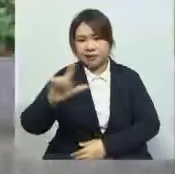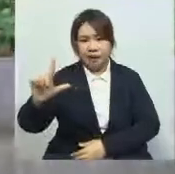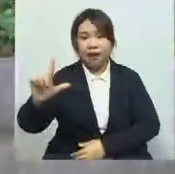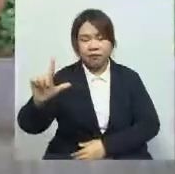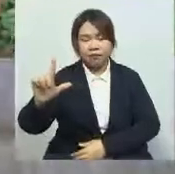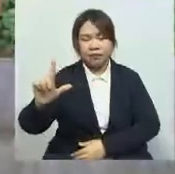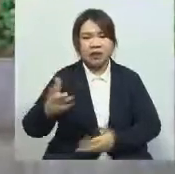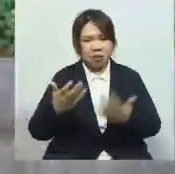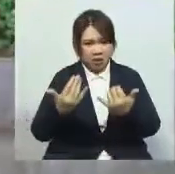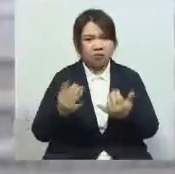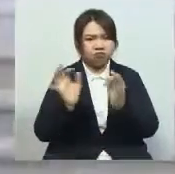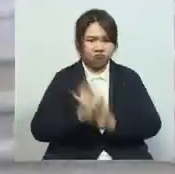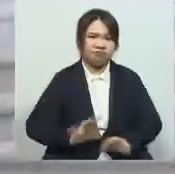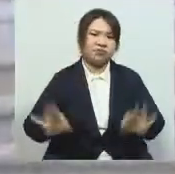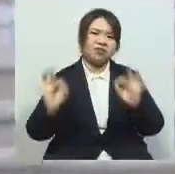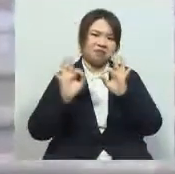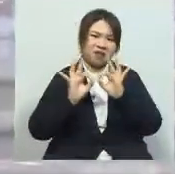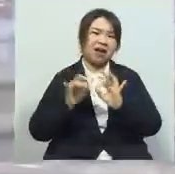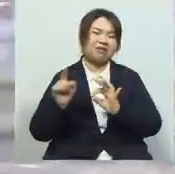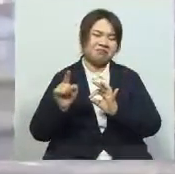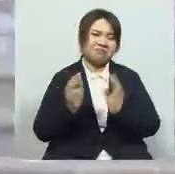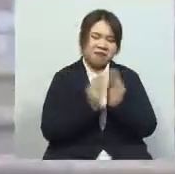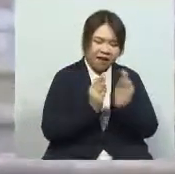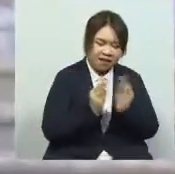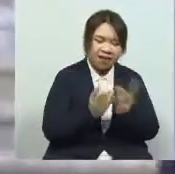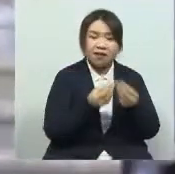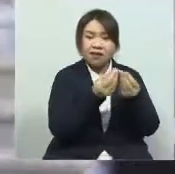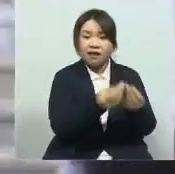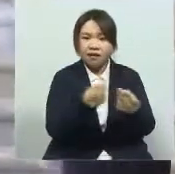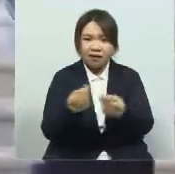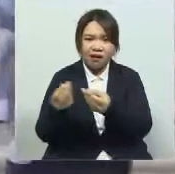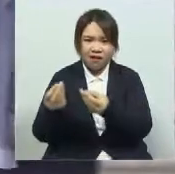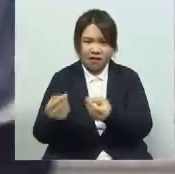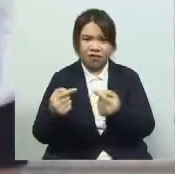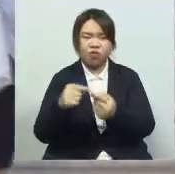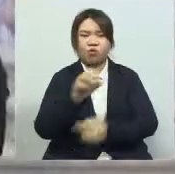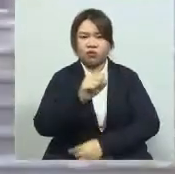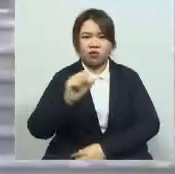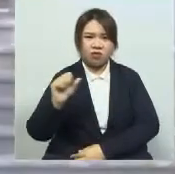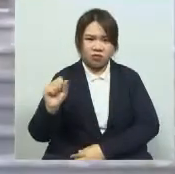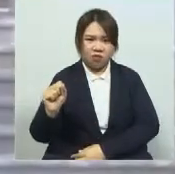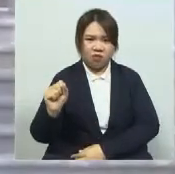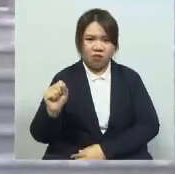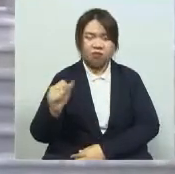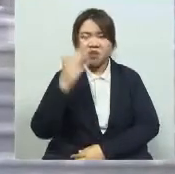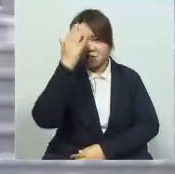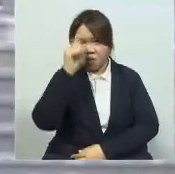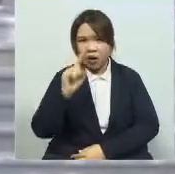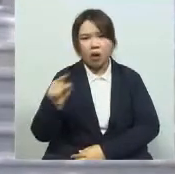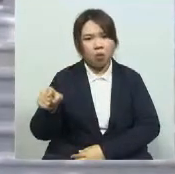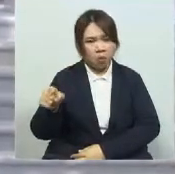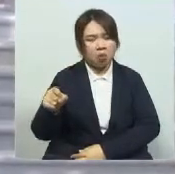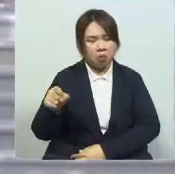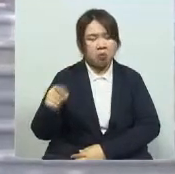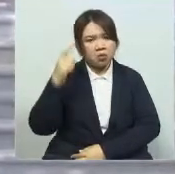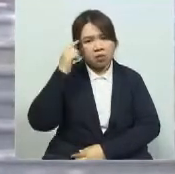ซึ่งฐานเสียงเหล่านี้จะมีส่วนสำคัญกับจำนวนที่นั่งของส.ส.ในสภาผู้แทนราษฎรซึ่งถือว่าเป็นตัวเลขที่น่าสนใ